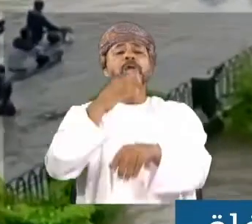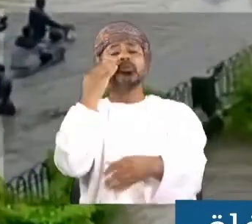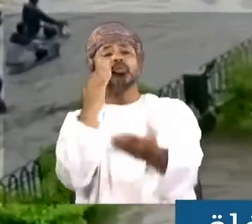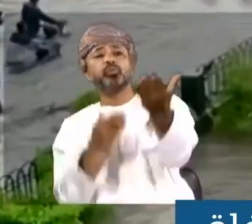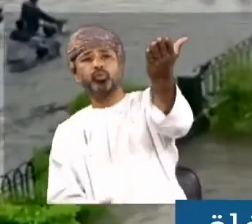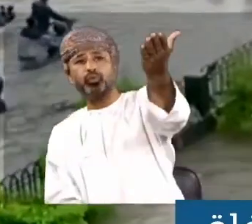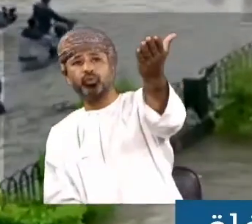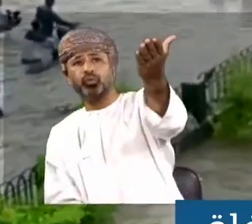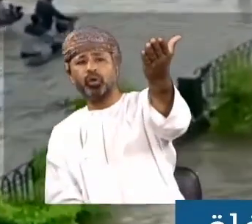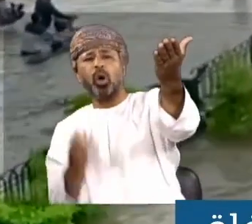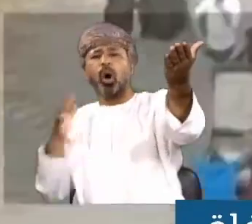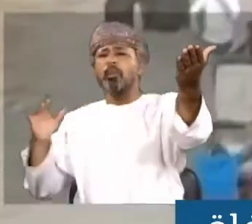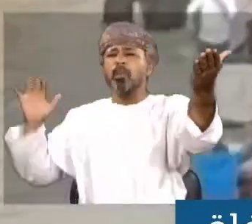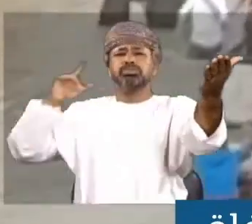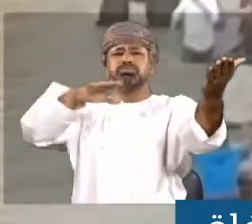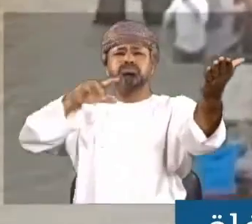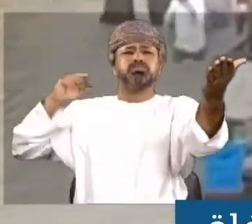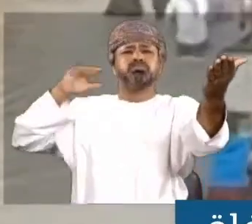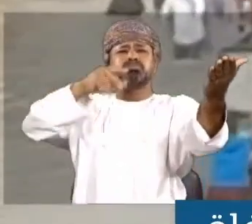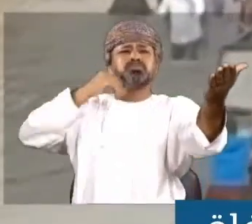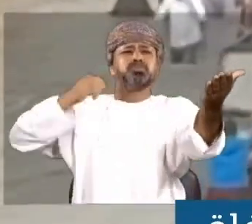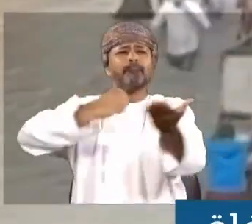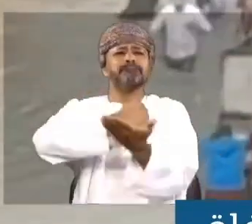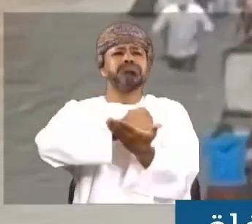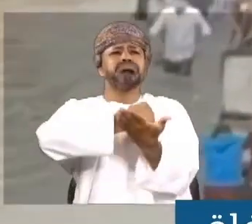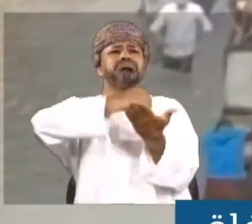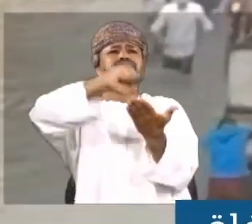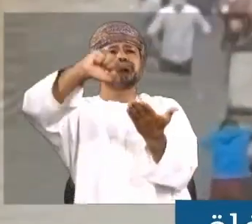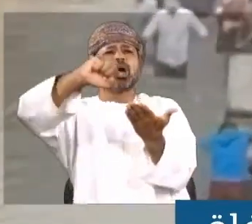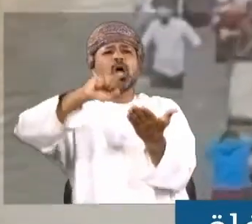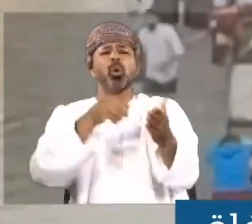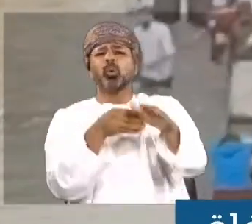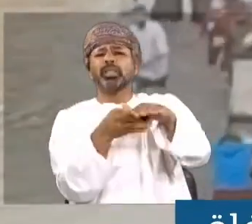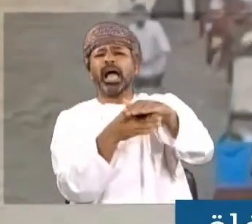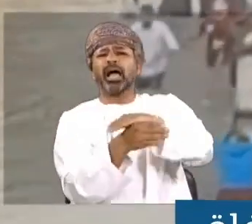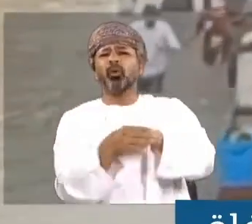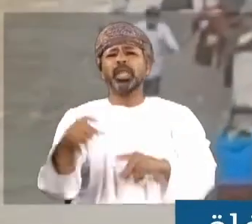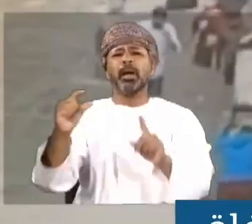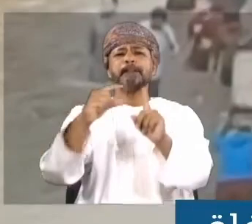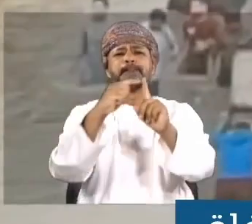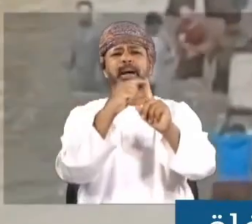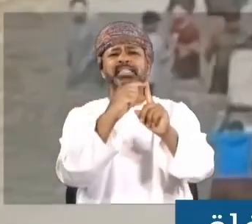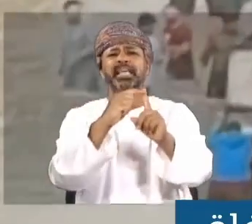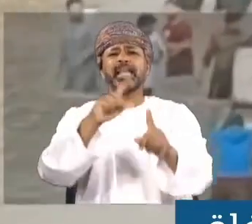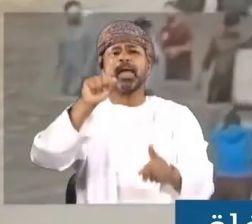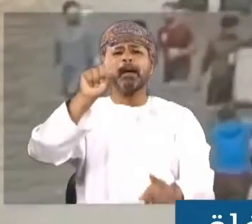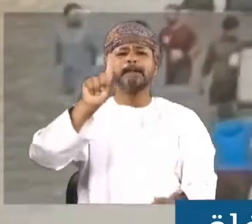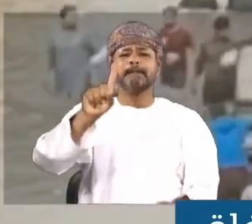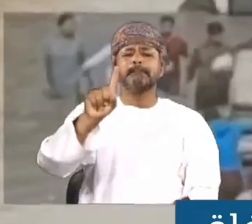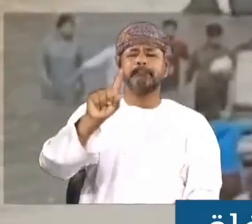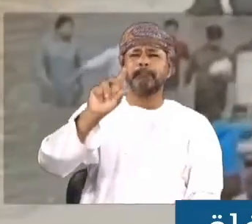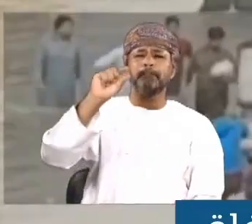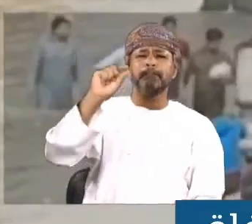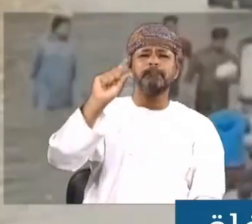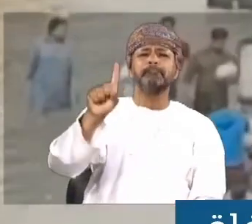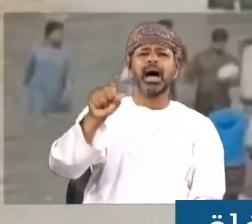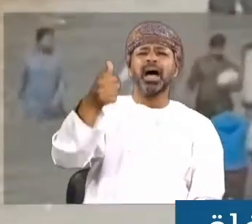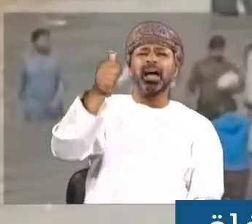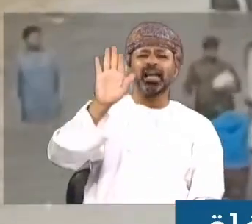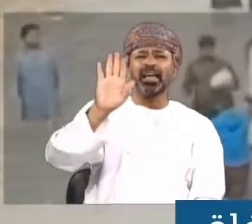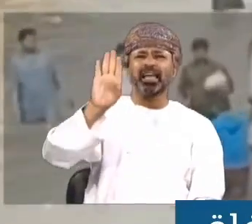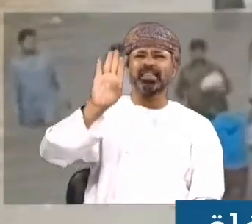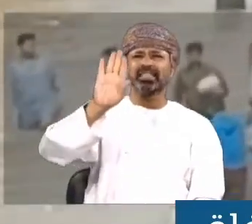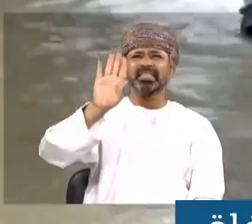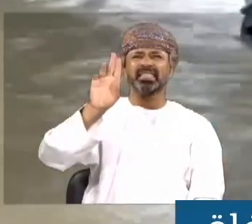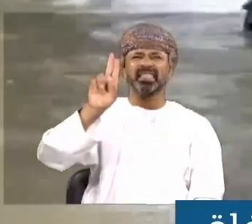المتدفقة من الأنهار والجداول الجبلية في إقليم خيبر. وأشارت الهيئة في بيان إلى أنه تم